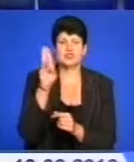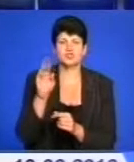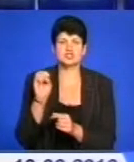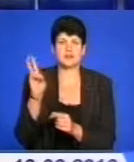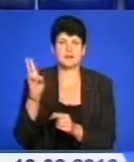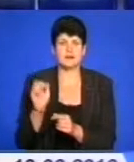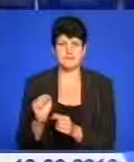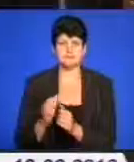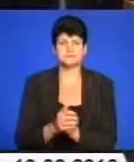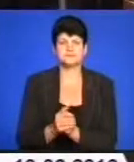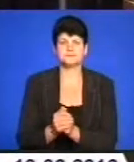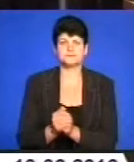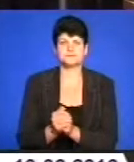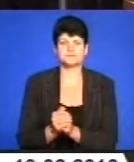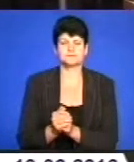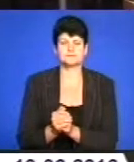у сюжеті.